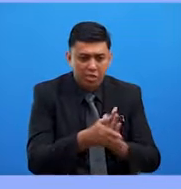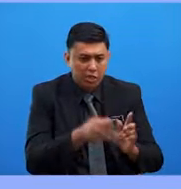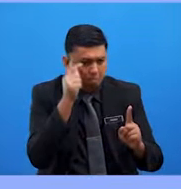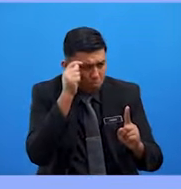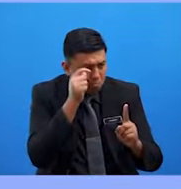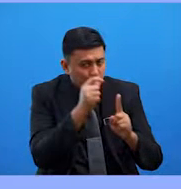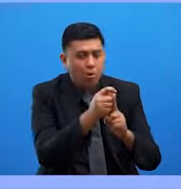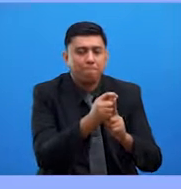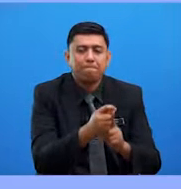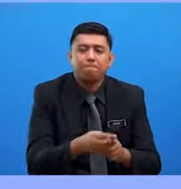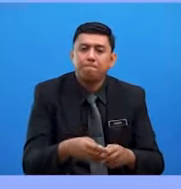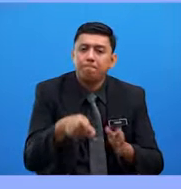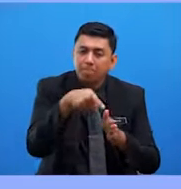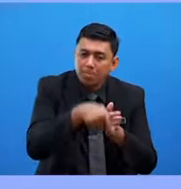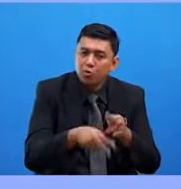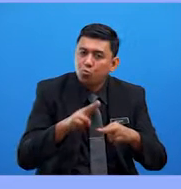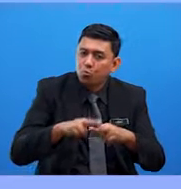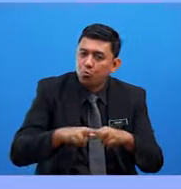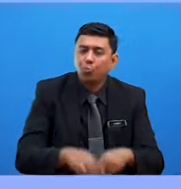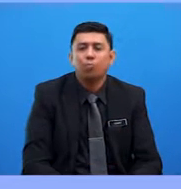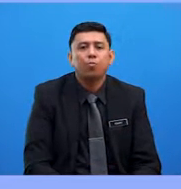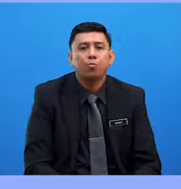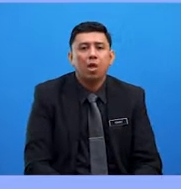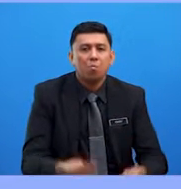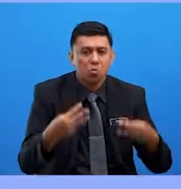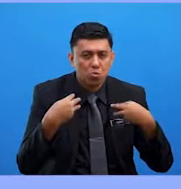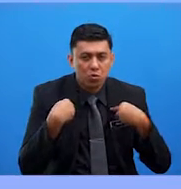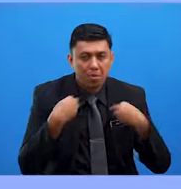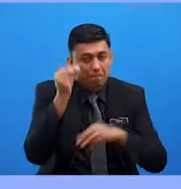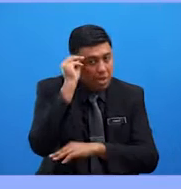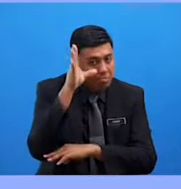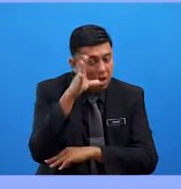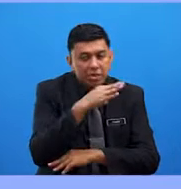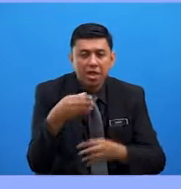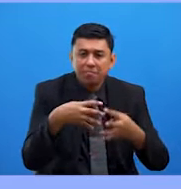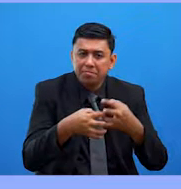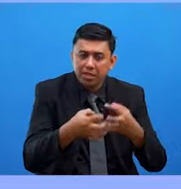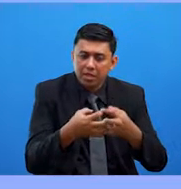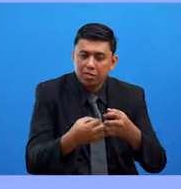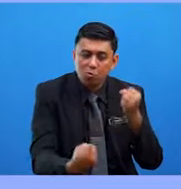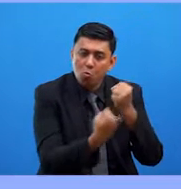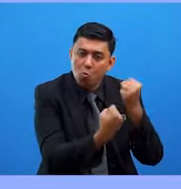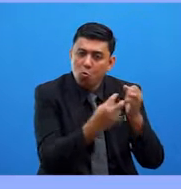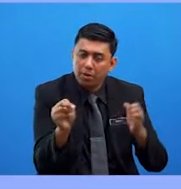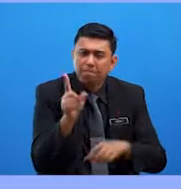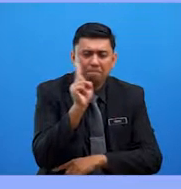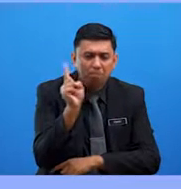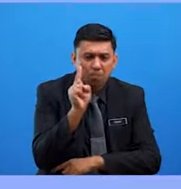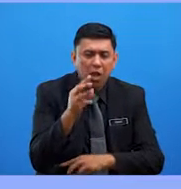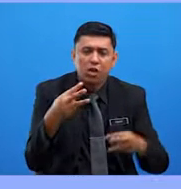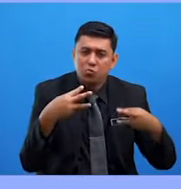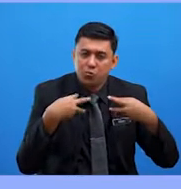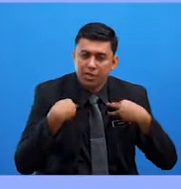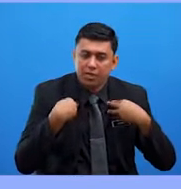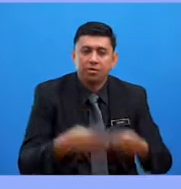penduduk. Yang keenam, mewujudkan dan mengembangkan industri sokongan di mana